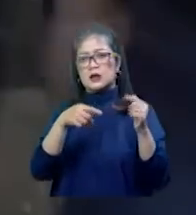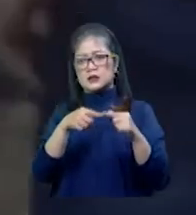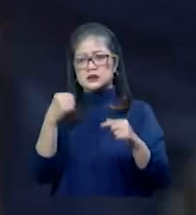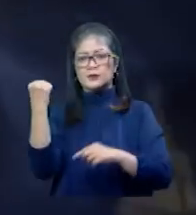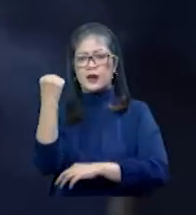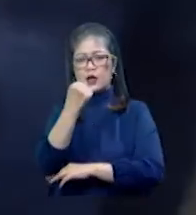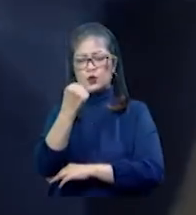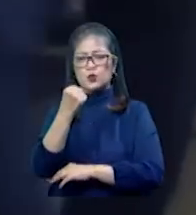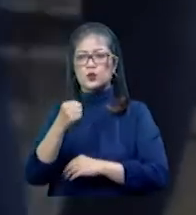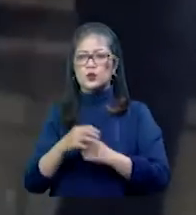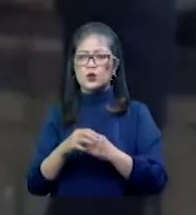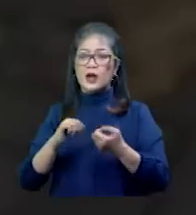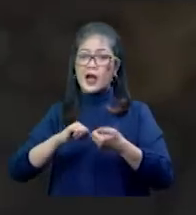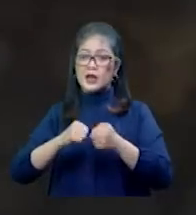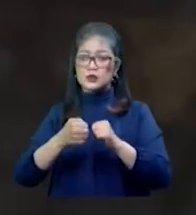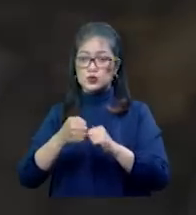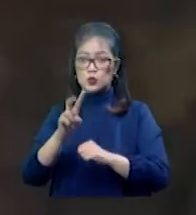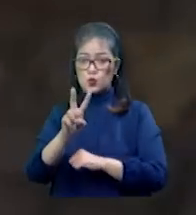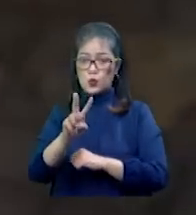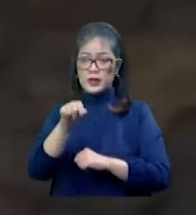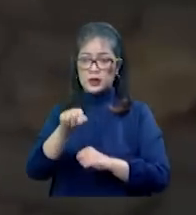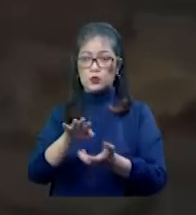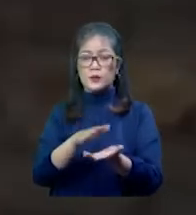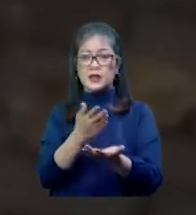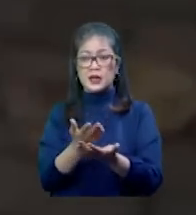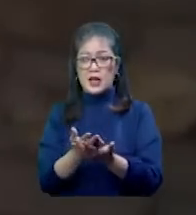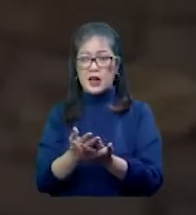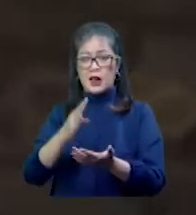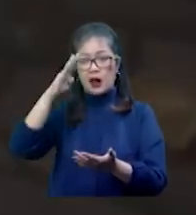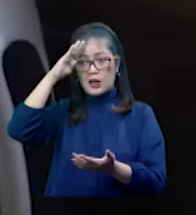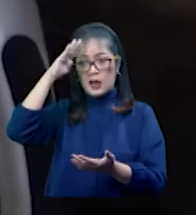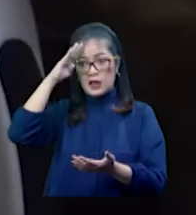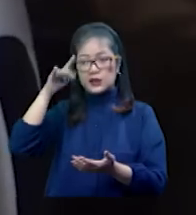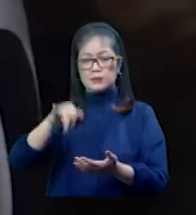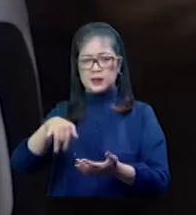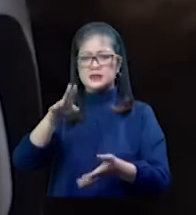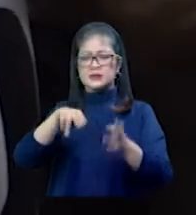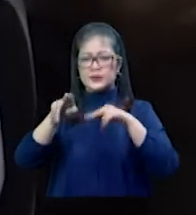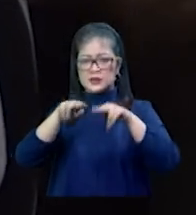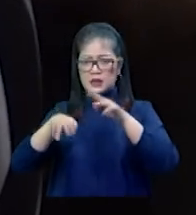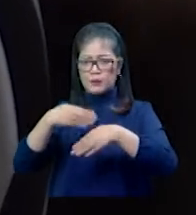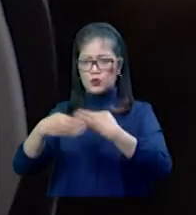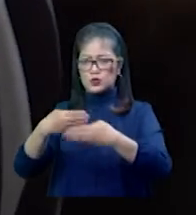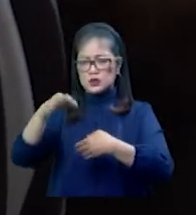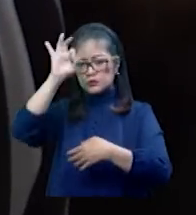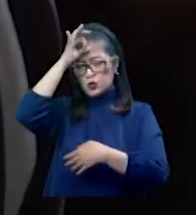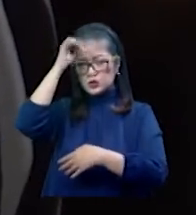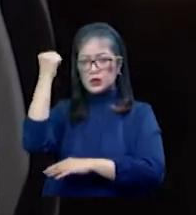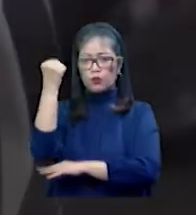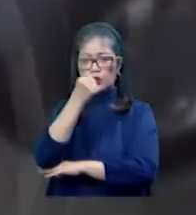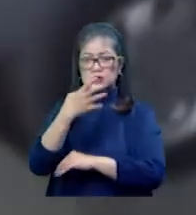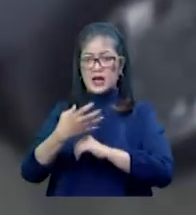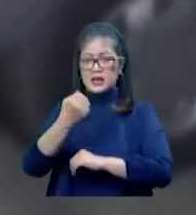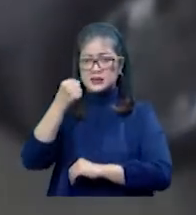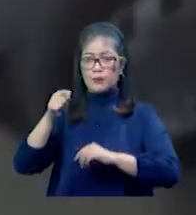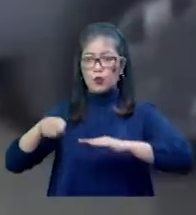Kasus tewasnya dua pria ini dalam penyelidikan oleh Satreskrim Polrestabes Makassar. Kedua pelaku terancam 15 tahun penjara.